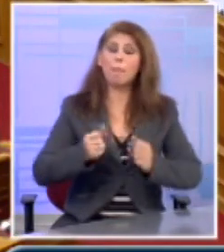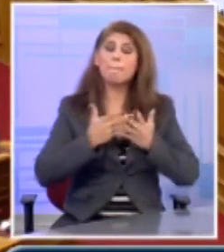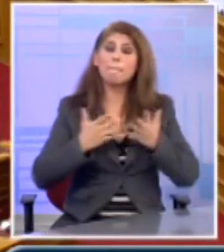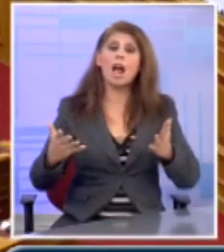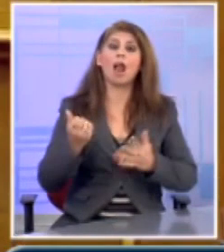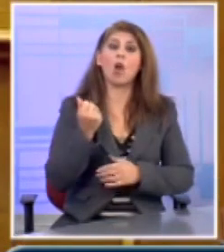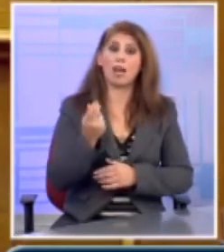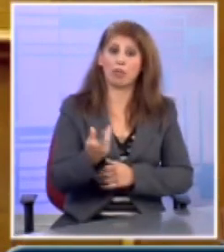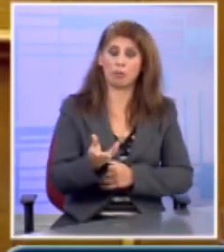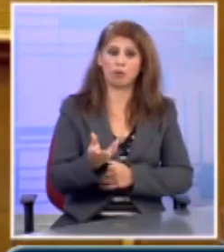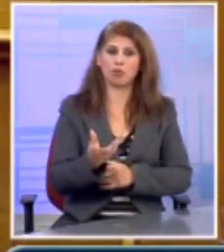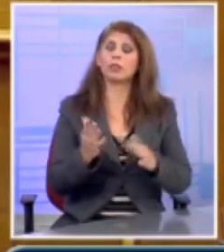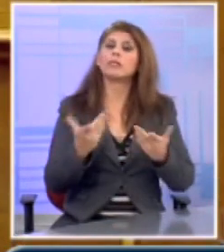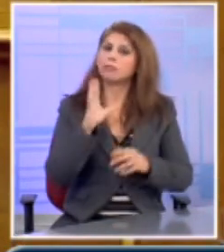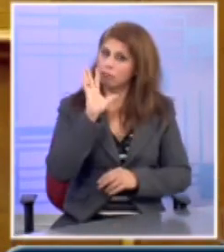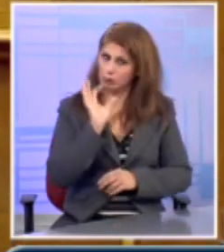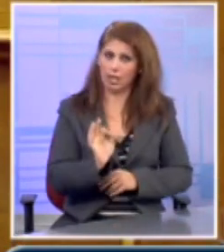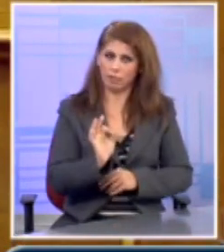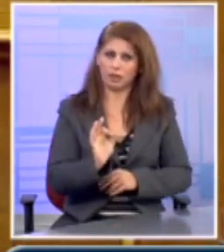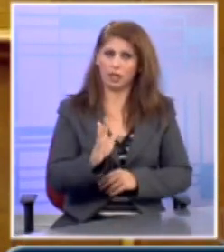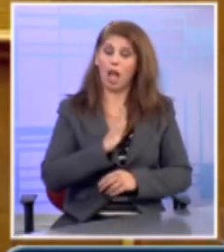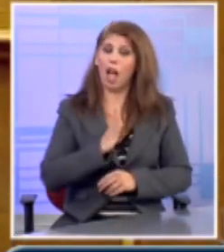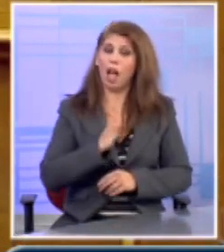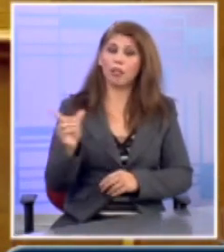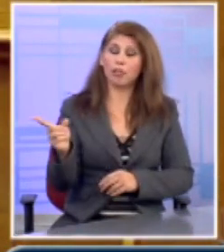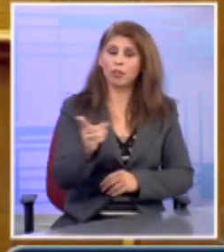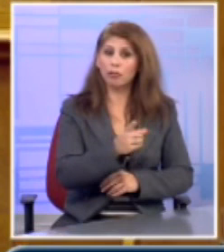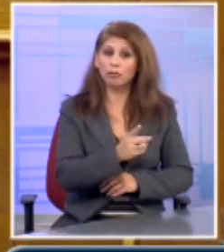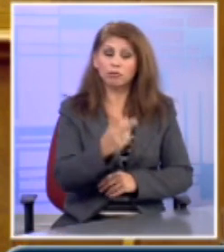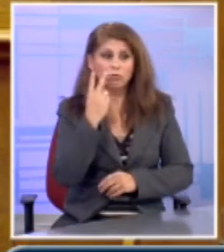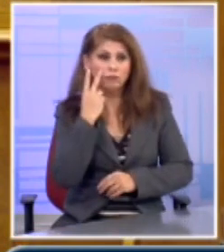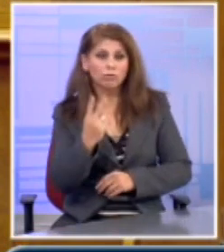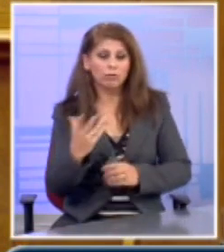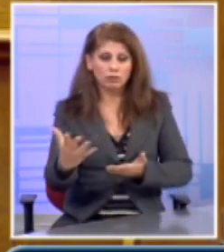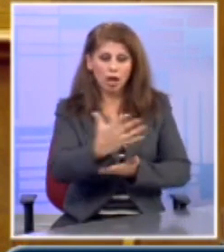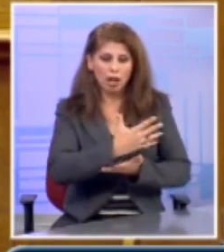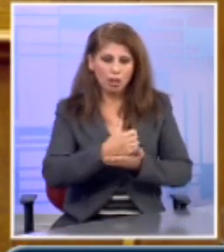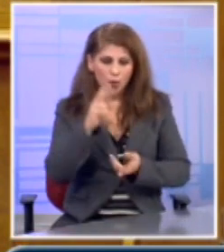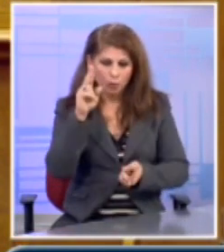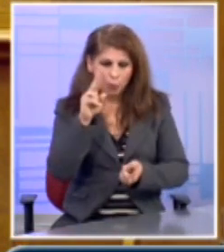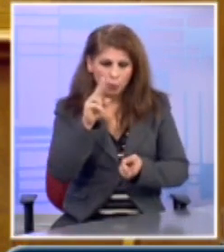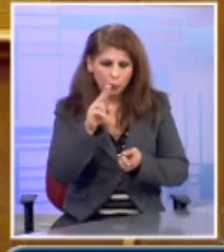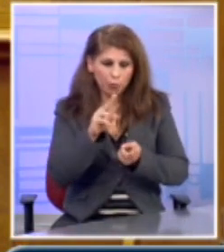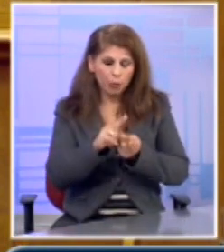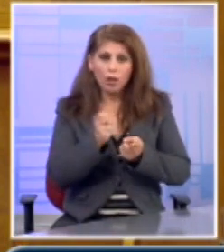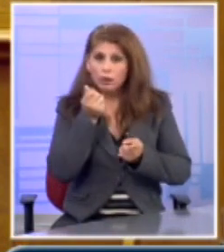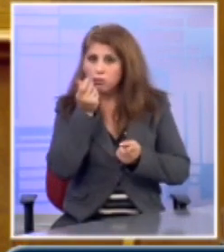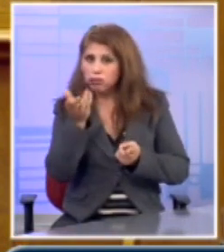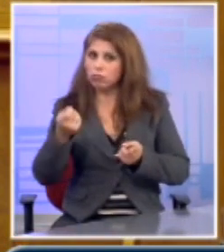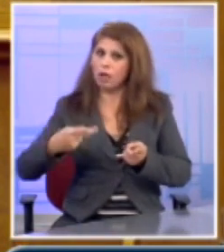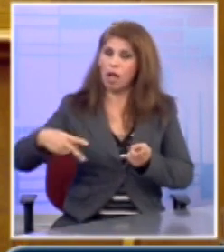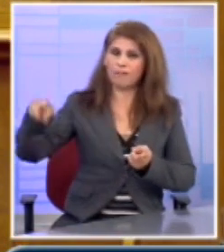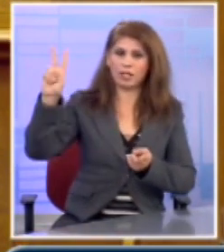πλειοψηφία είναι πράγματι άνθρωποι που βλέπουν τα έσοδά τους να συρρυκνώνονται και τα έξοδά τους να